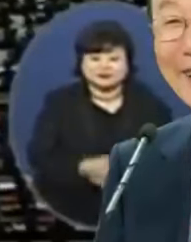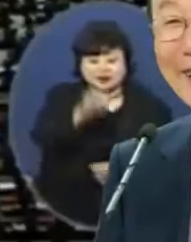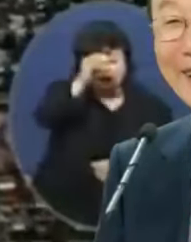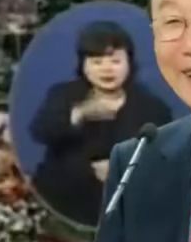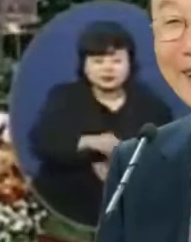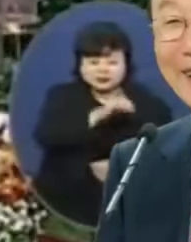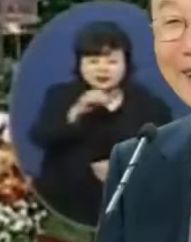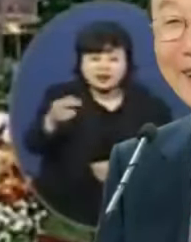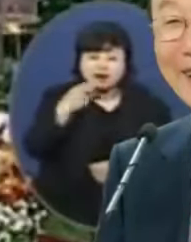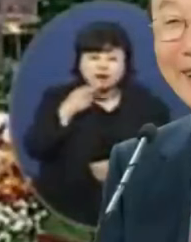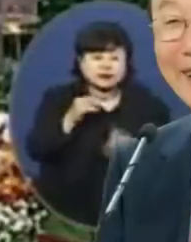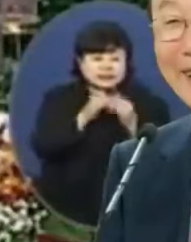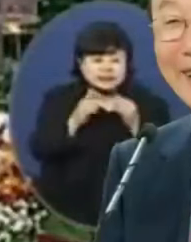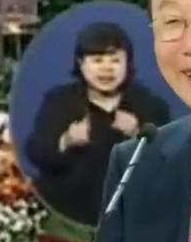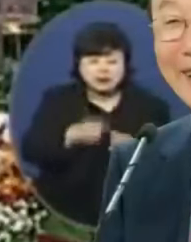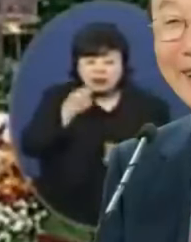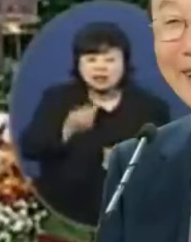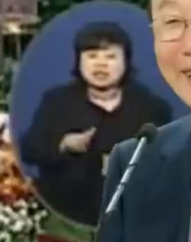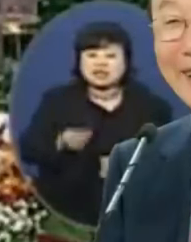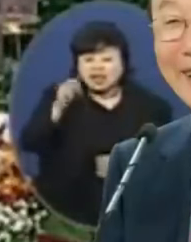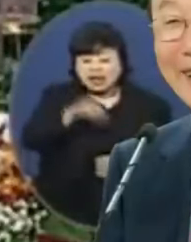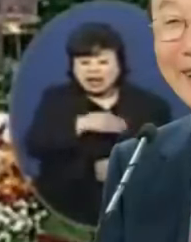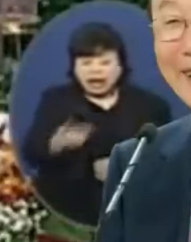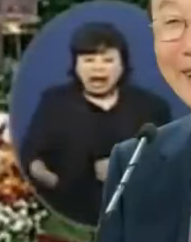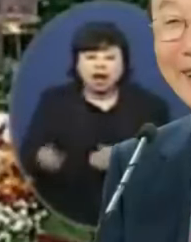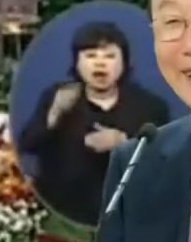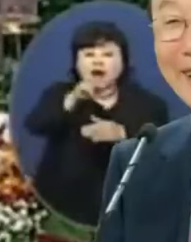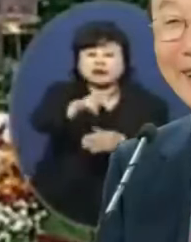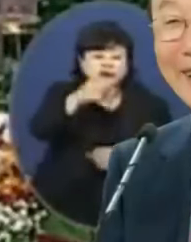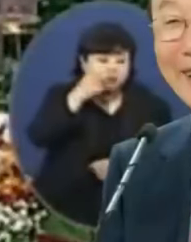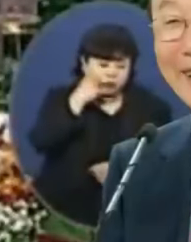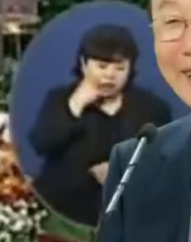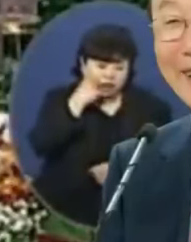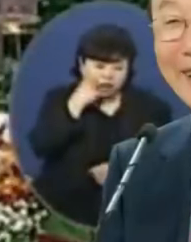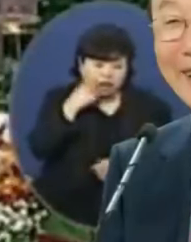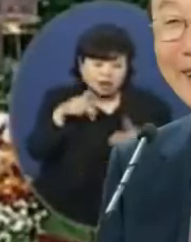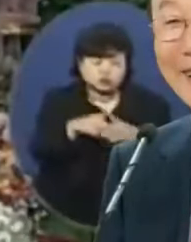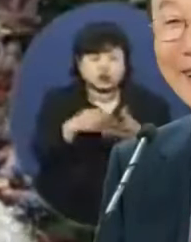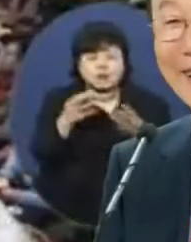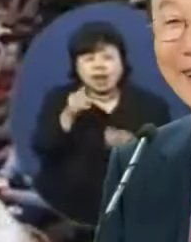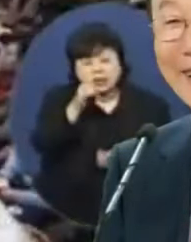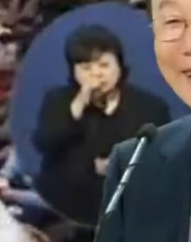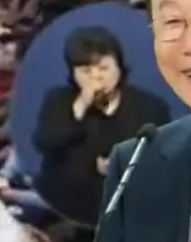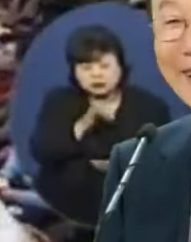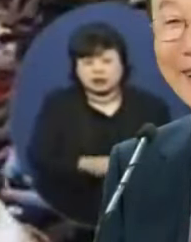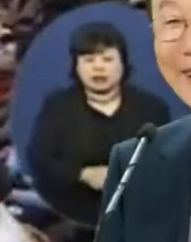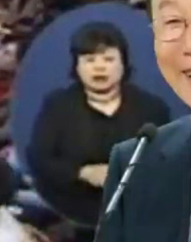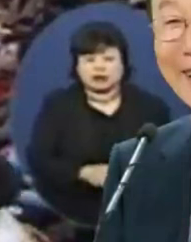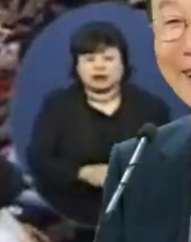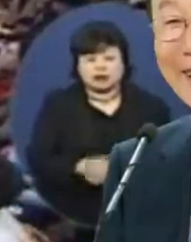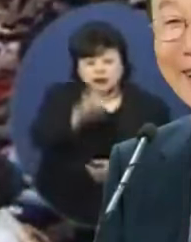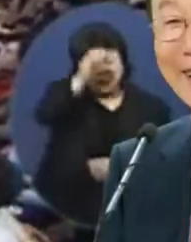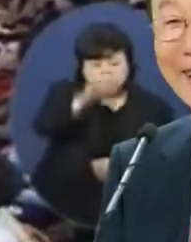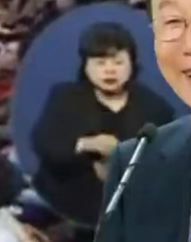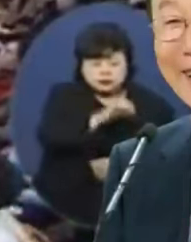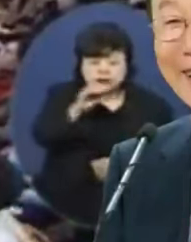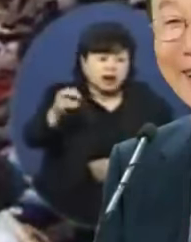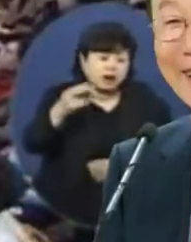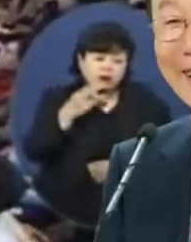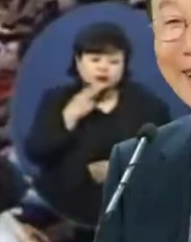십자가 없는 사람은 이 강을 건너지 못합니다. 많은 종교가 있지요. 그러나 십자가가